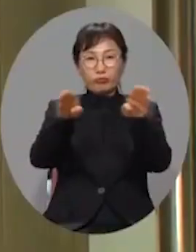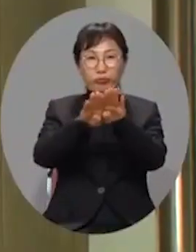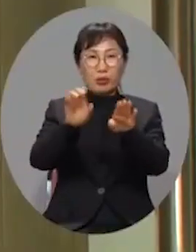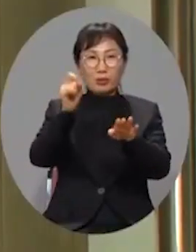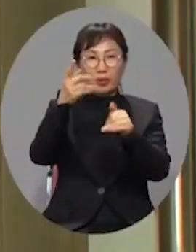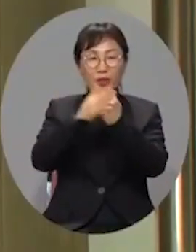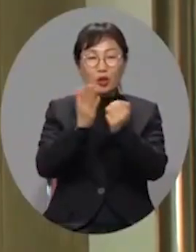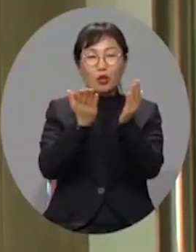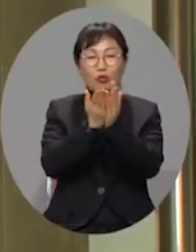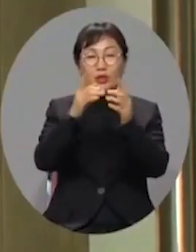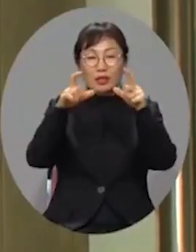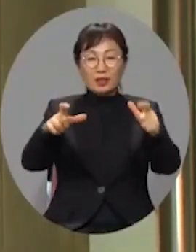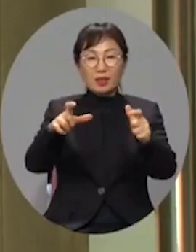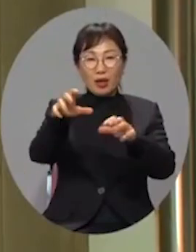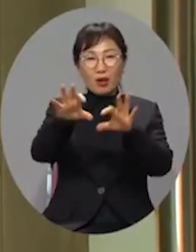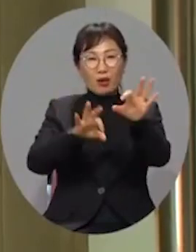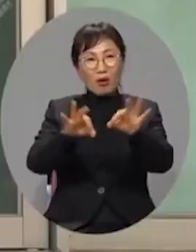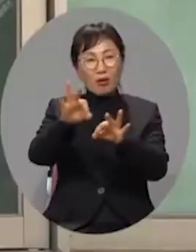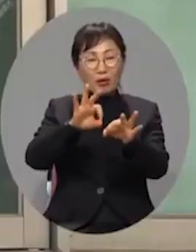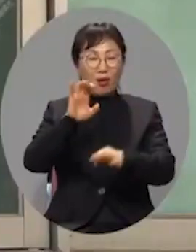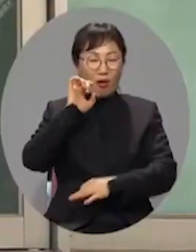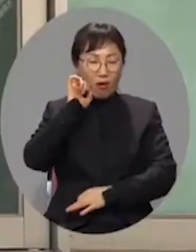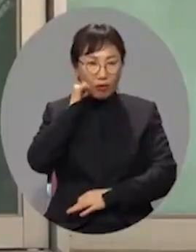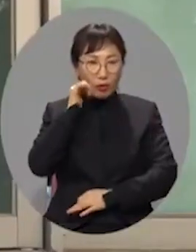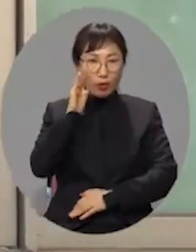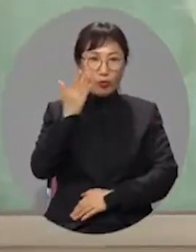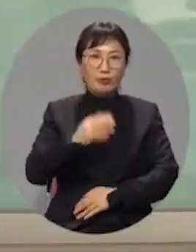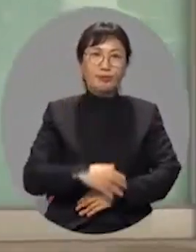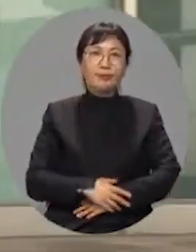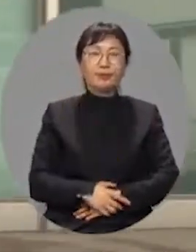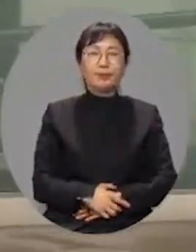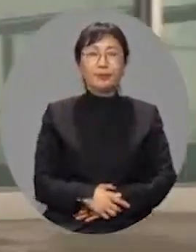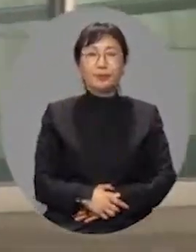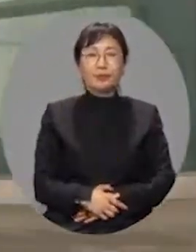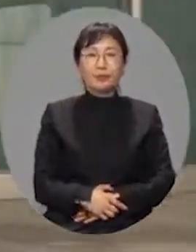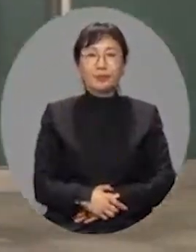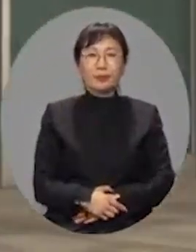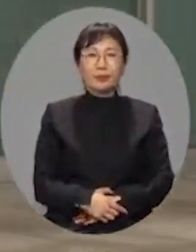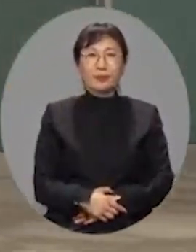군산 지역 경제에 먹구름을 들이우고 있습니다. MBC 뉴스 송인호입니다.